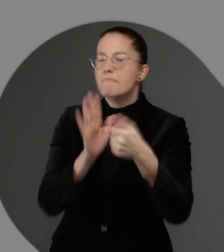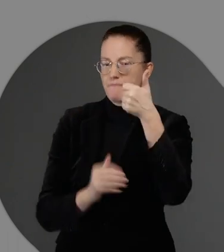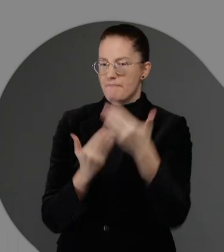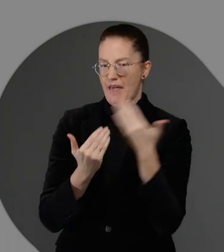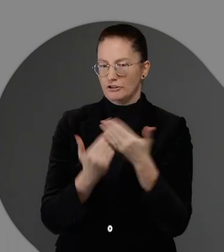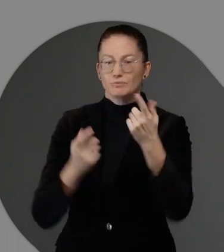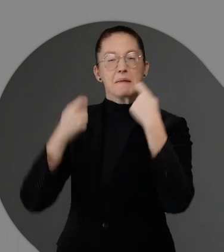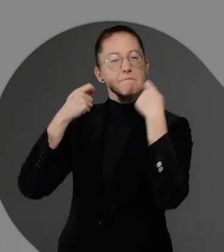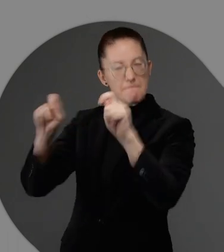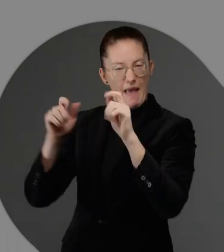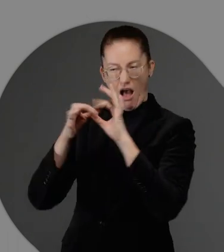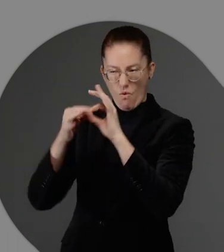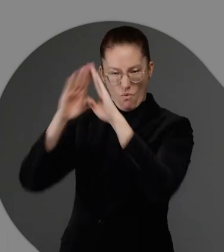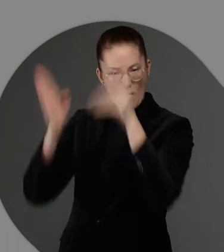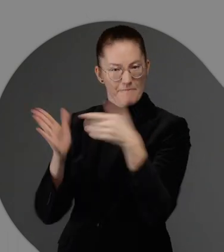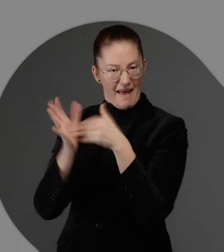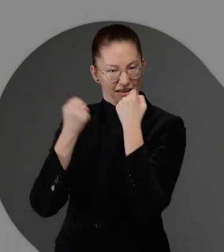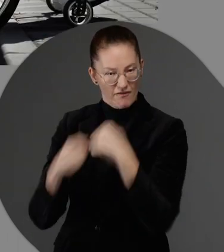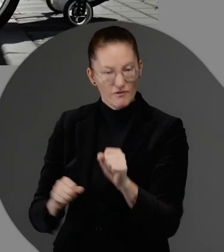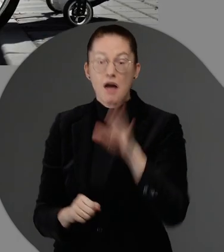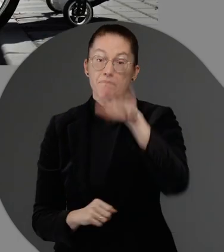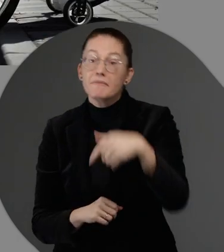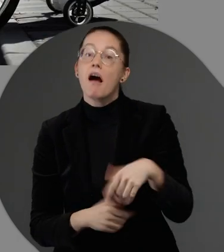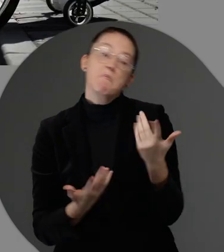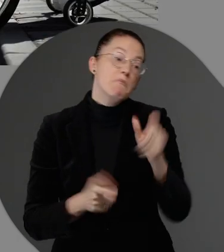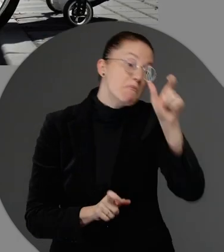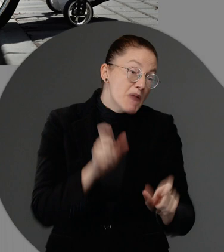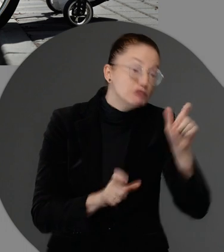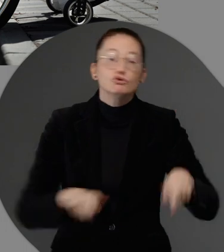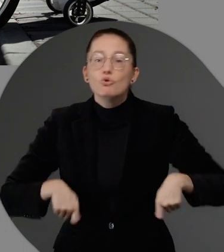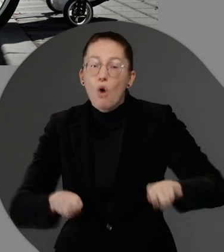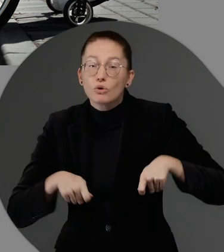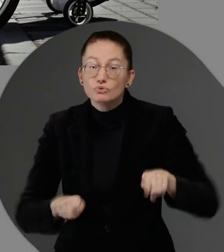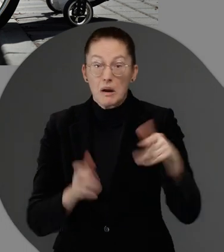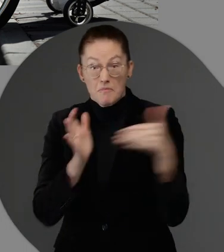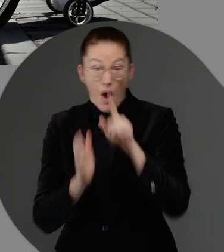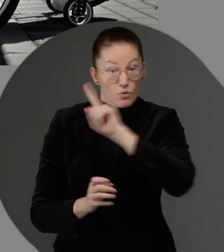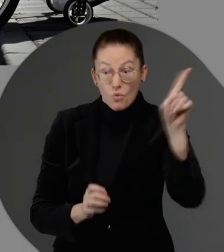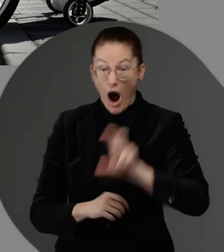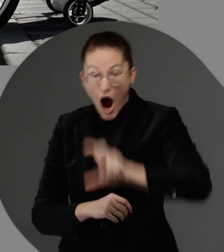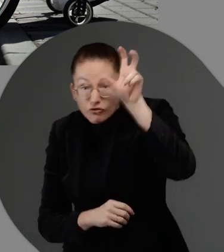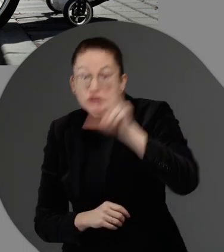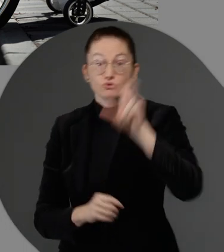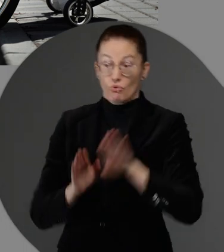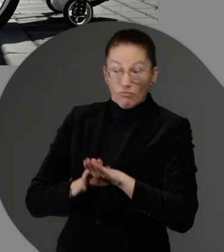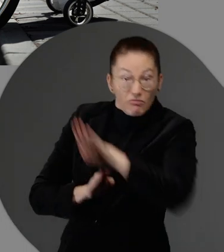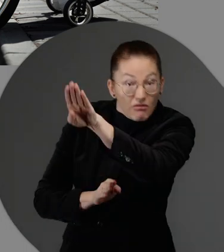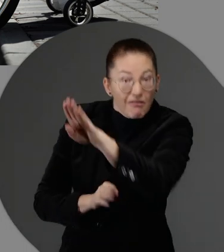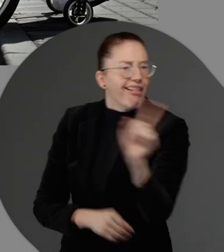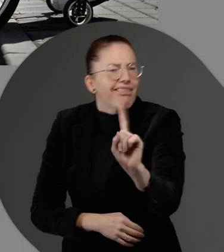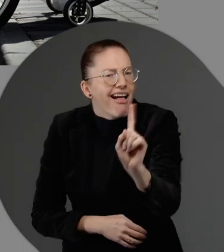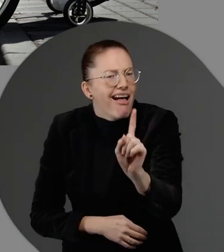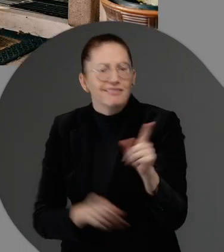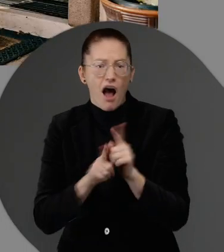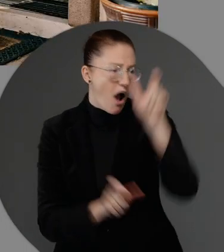der baulichen Barrierefreiheit. Nicht nur Menschen, die einen Rollstuhl verwenden, benutzen Aufzüge, Rampen oder abgesenkte